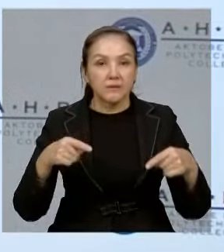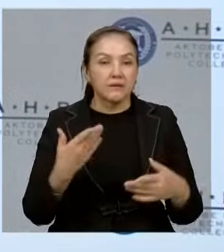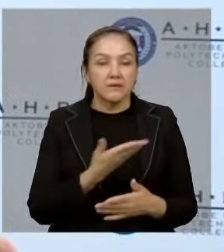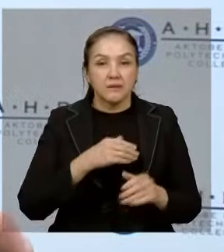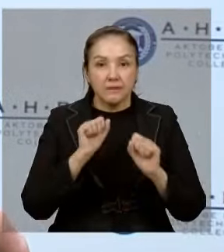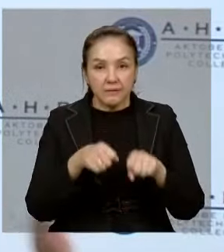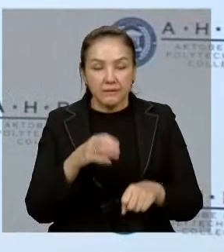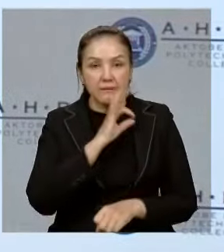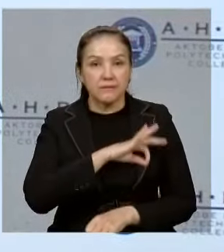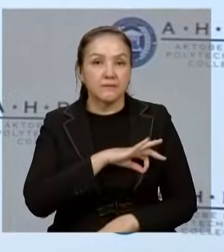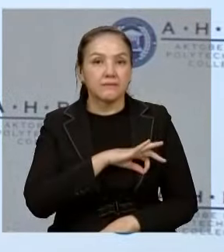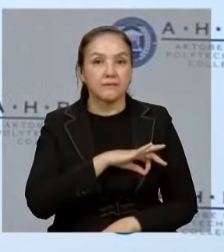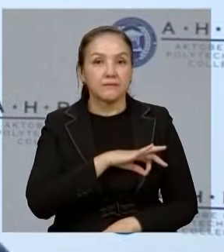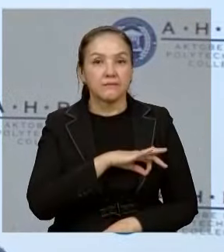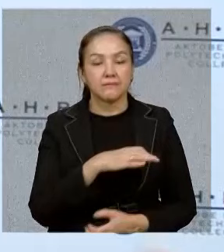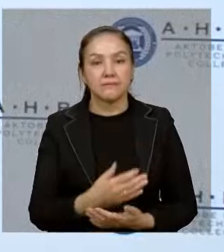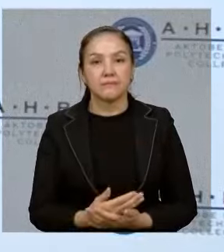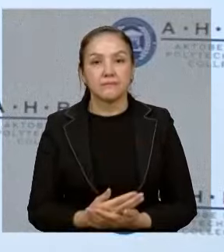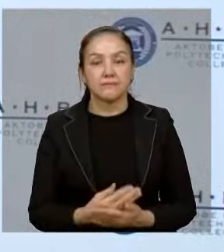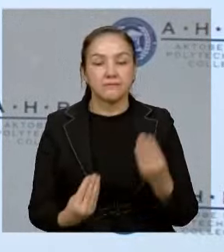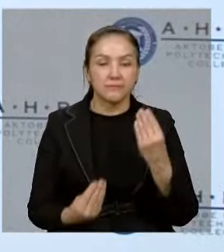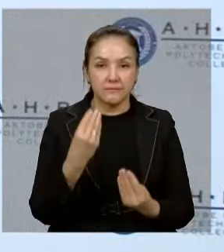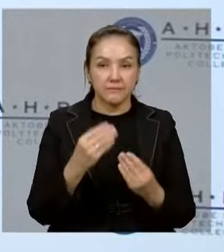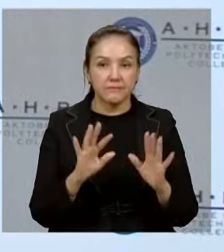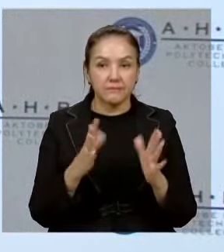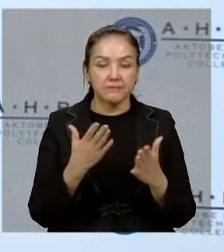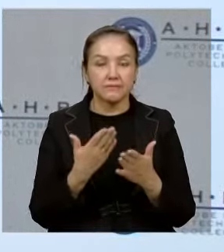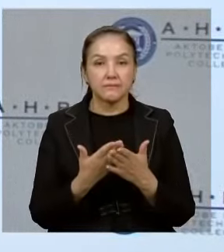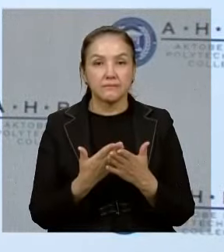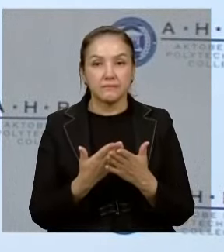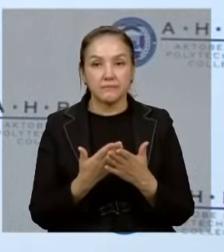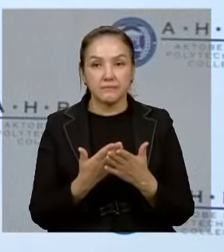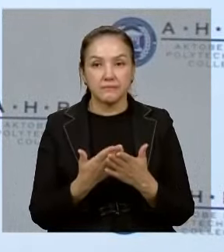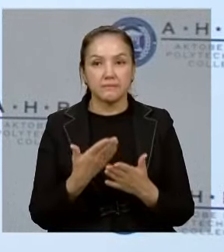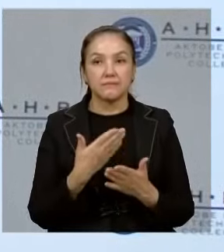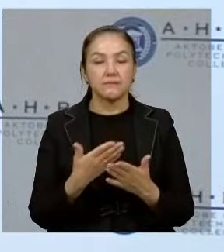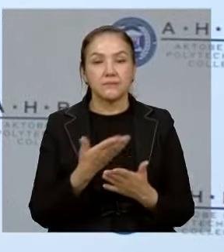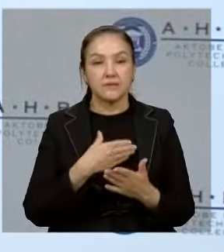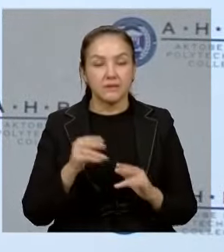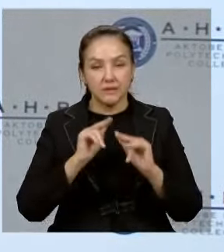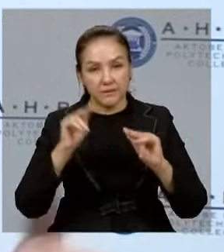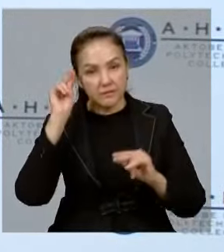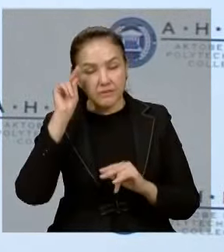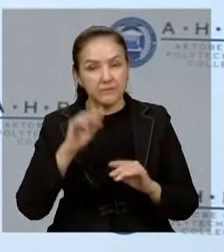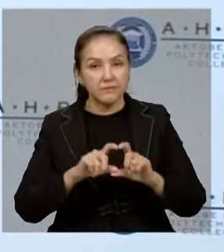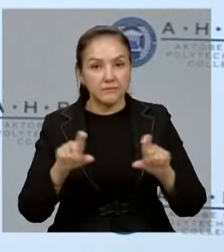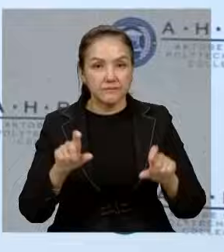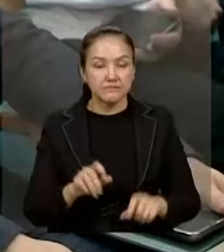мы можем использовать как бы игровые моменты в нашем учебно